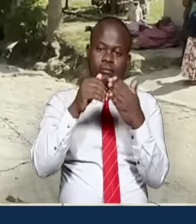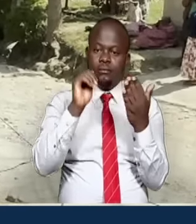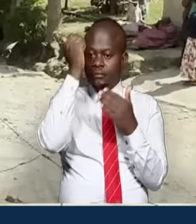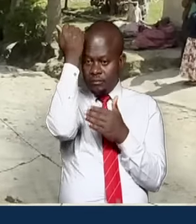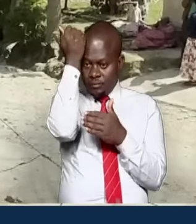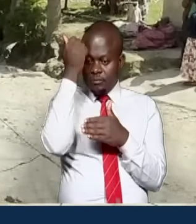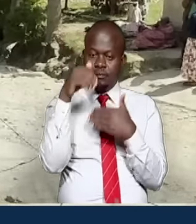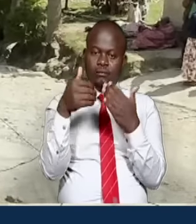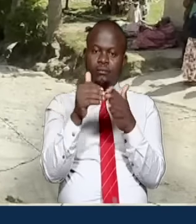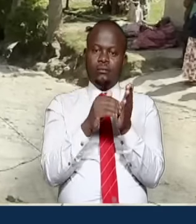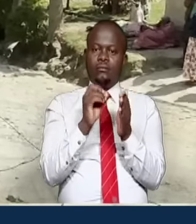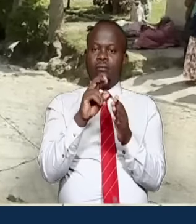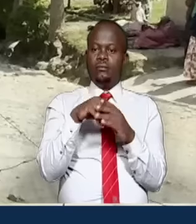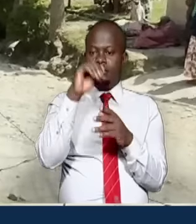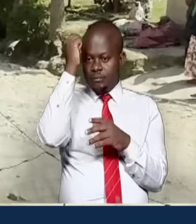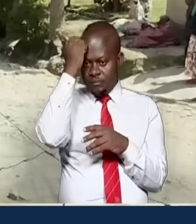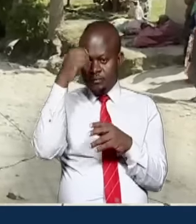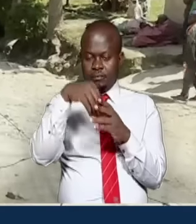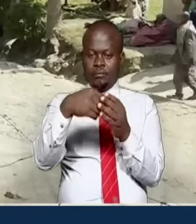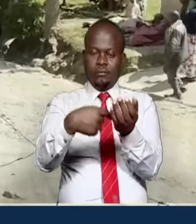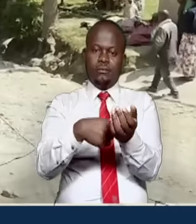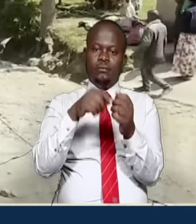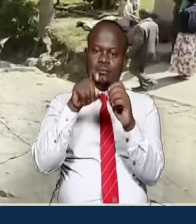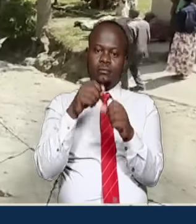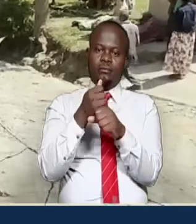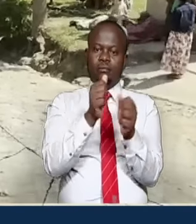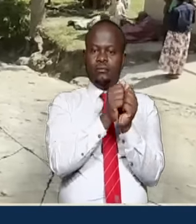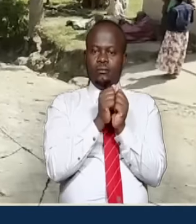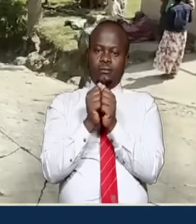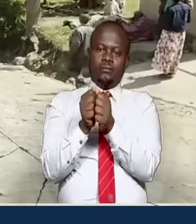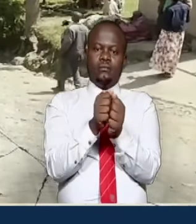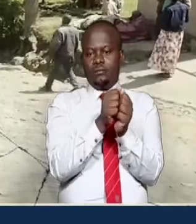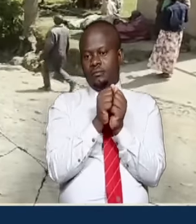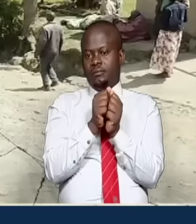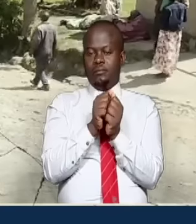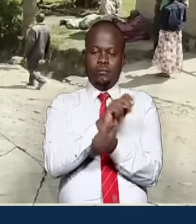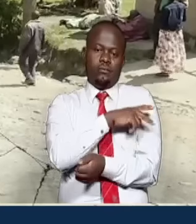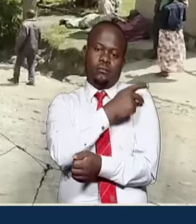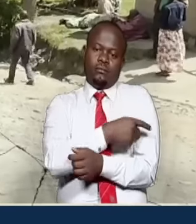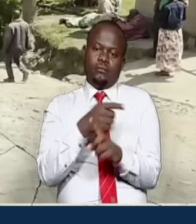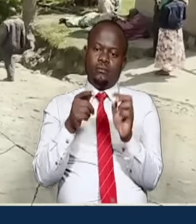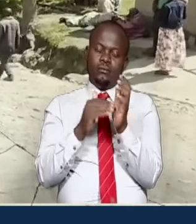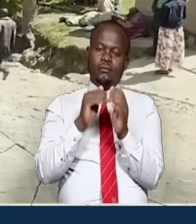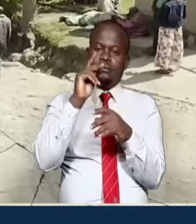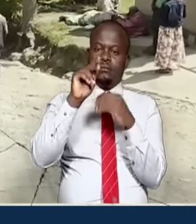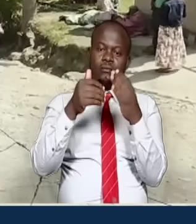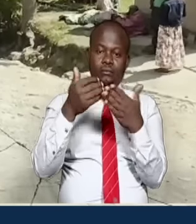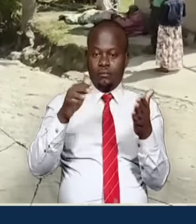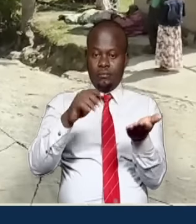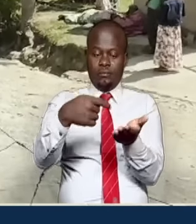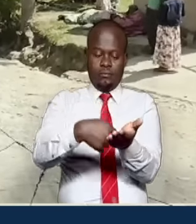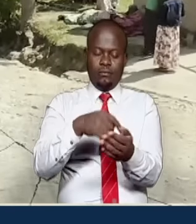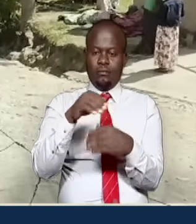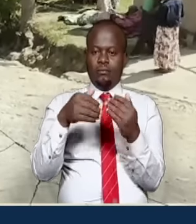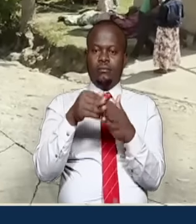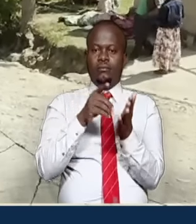santé cyangwa se ubwishingizi mu kwivuza bushobora gukorana na za farumasi, bityo umuturage iyo amaze kwivuza